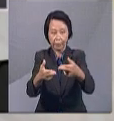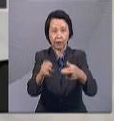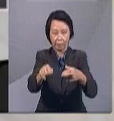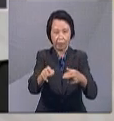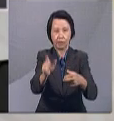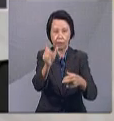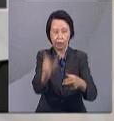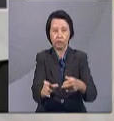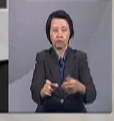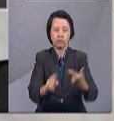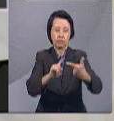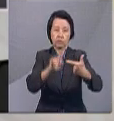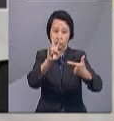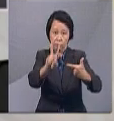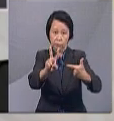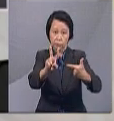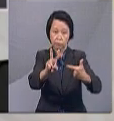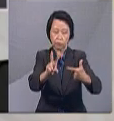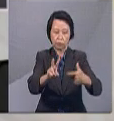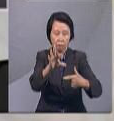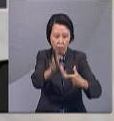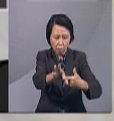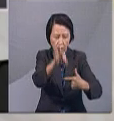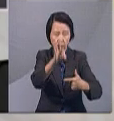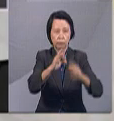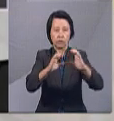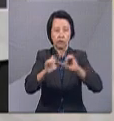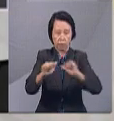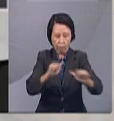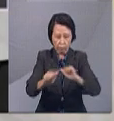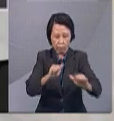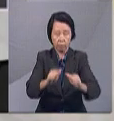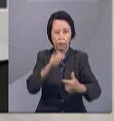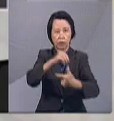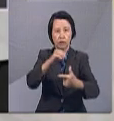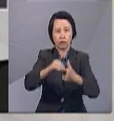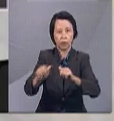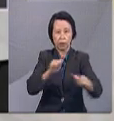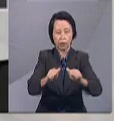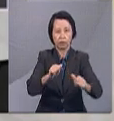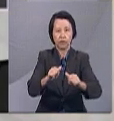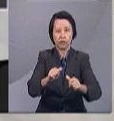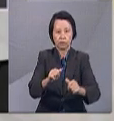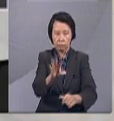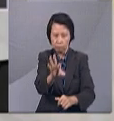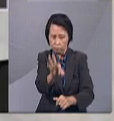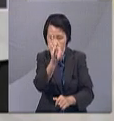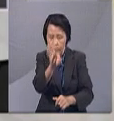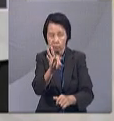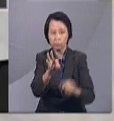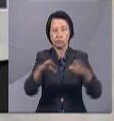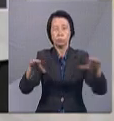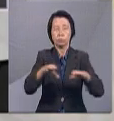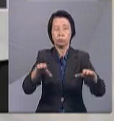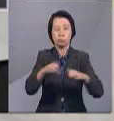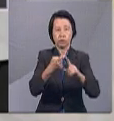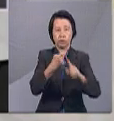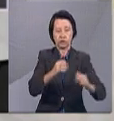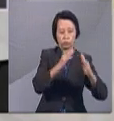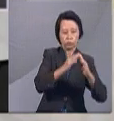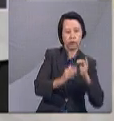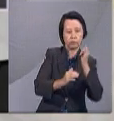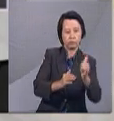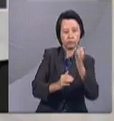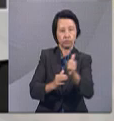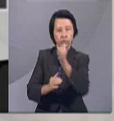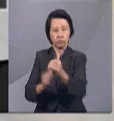terjang kedua pemesanan key secara aktif ataupun aktif case detection dijalankan dari rumah ke rumah